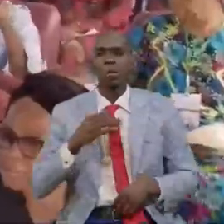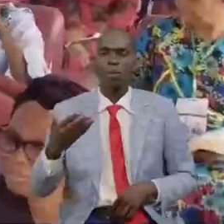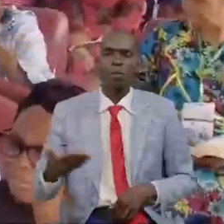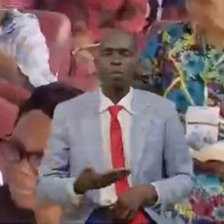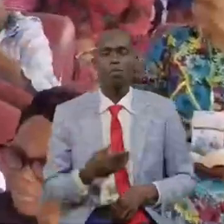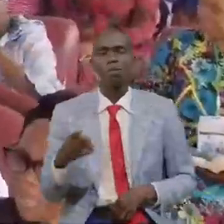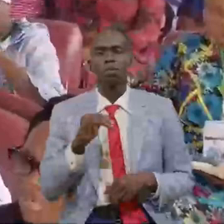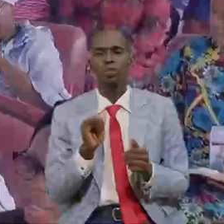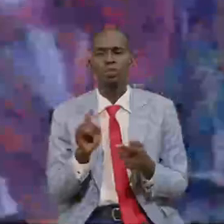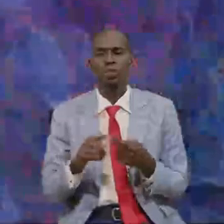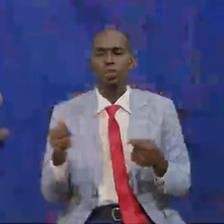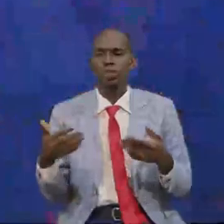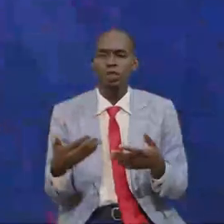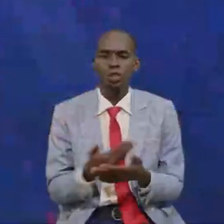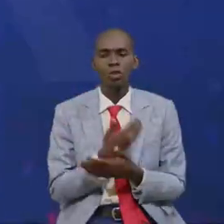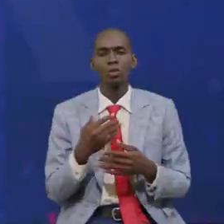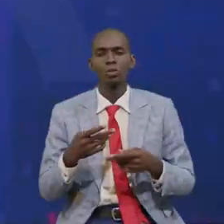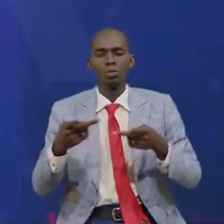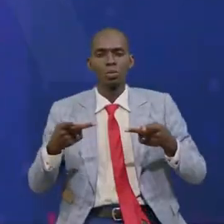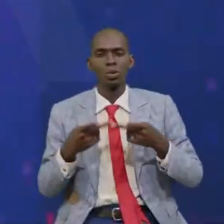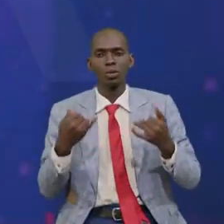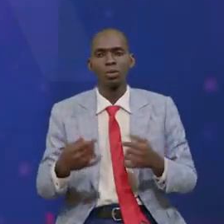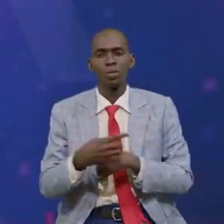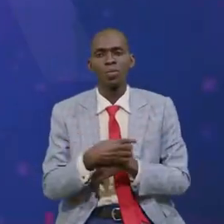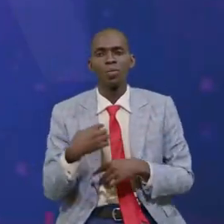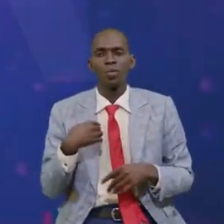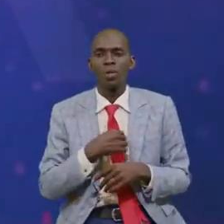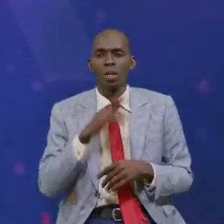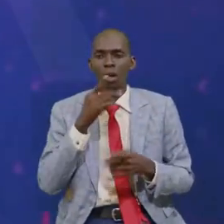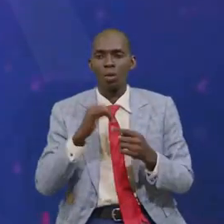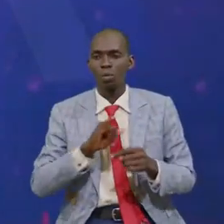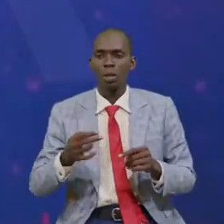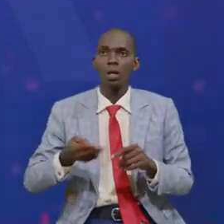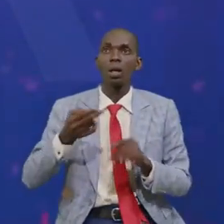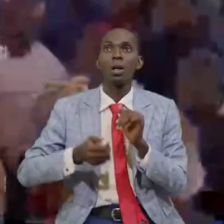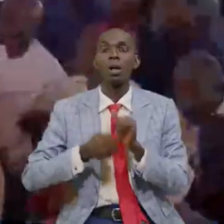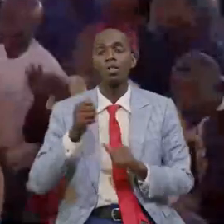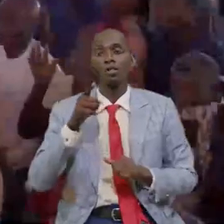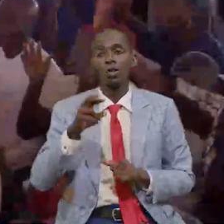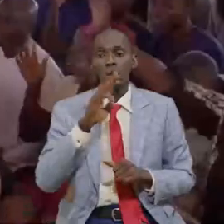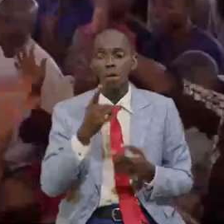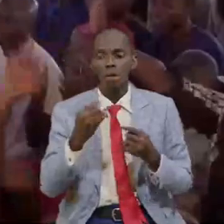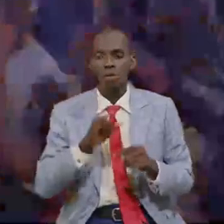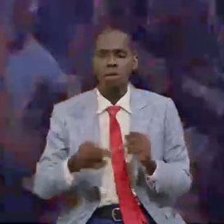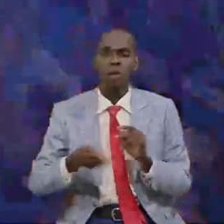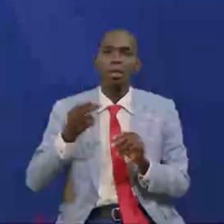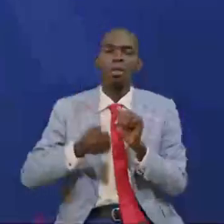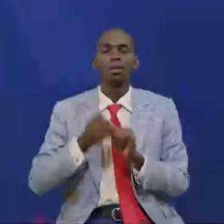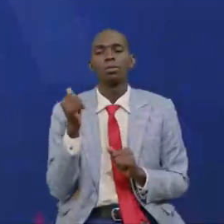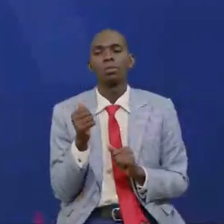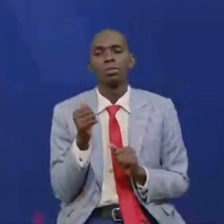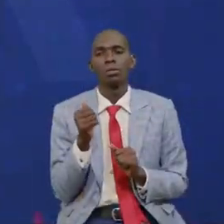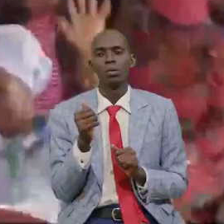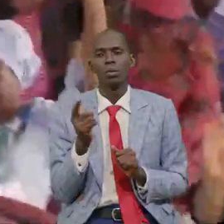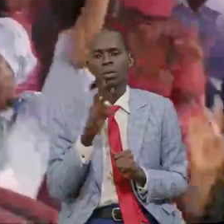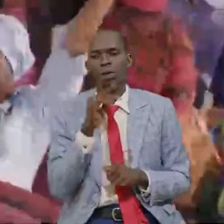vous accueille à une nouvelle possession aujourd'hui. Nous montons plus haut, vous montez plus haut. Où